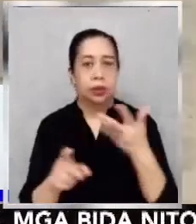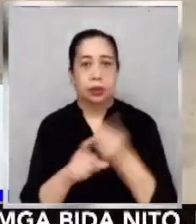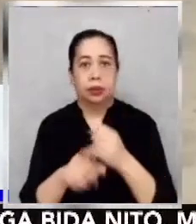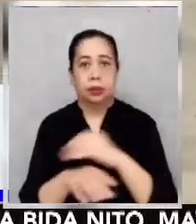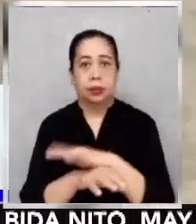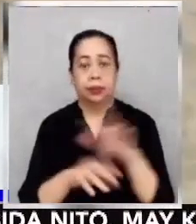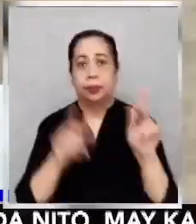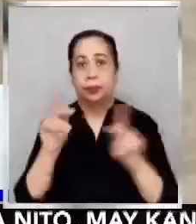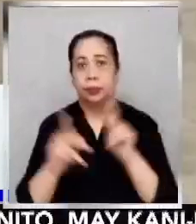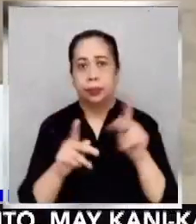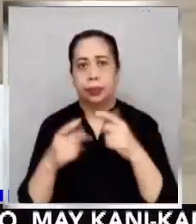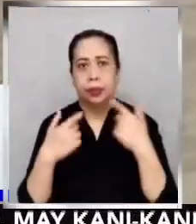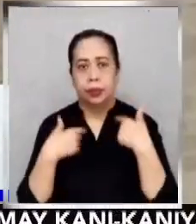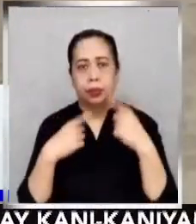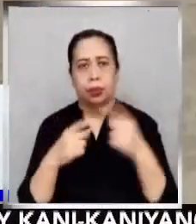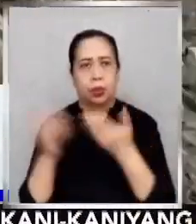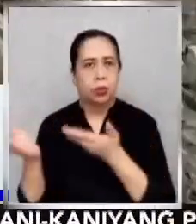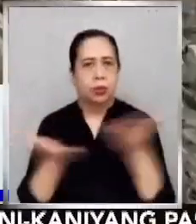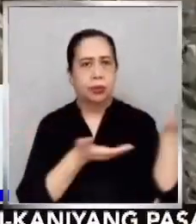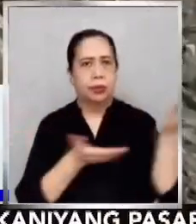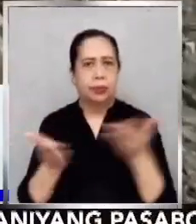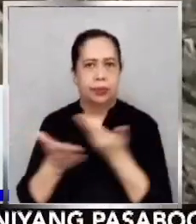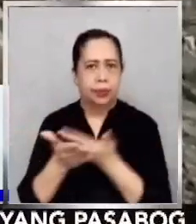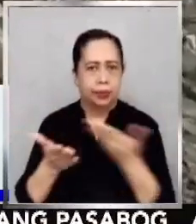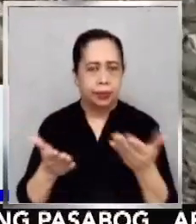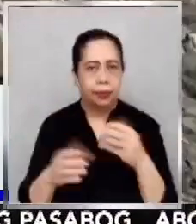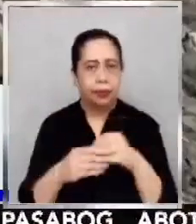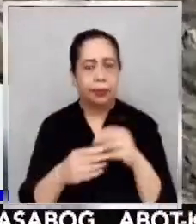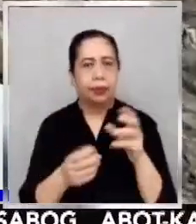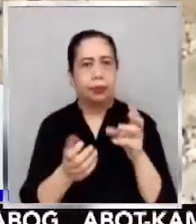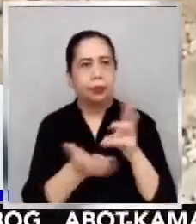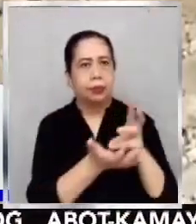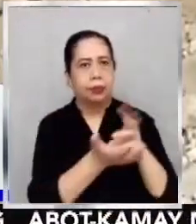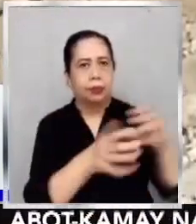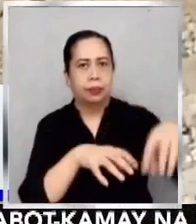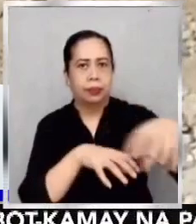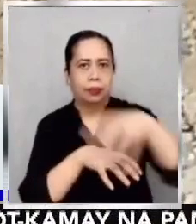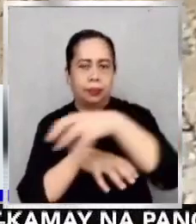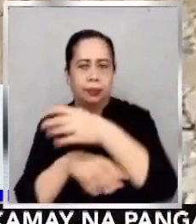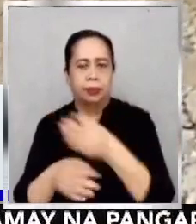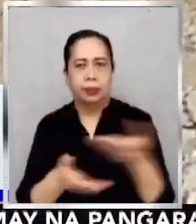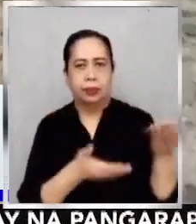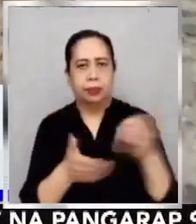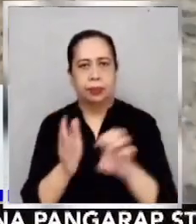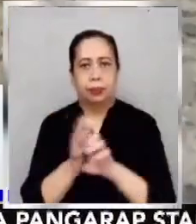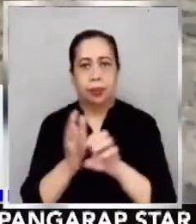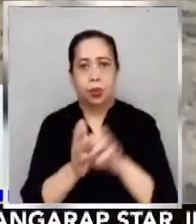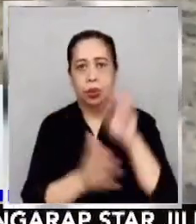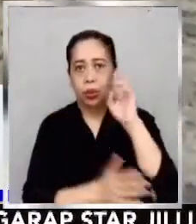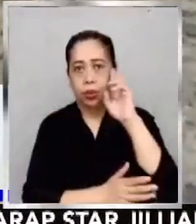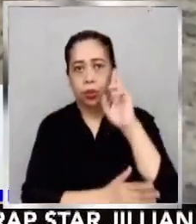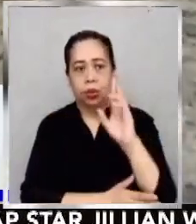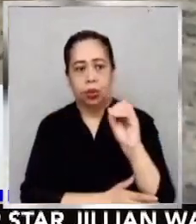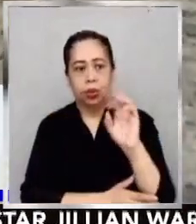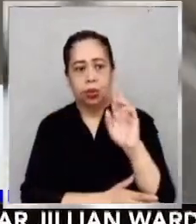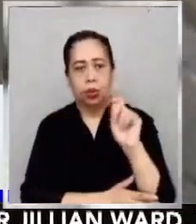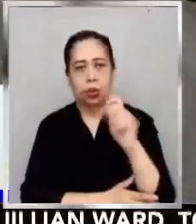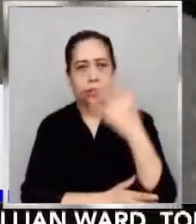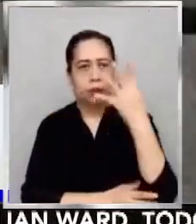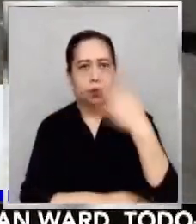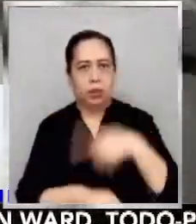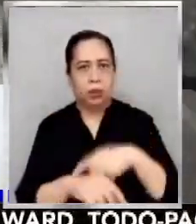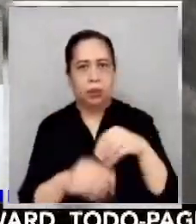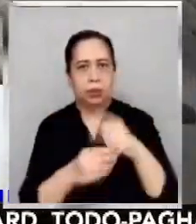may iniluluwas na kalakal sa bayan at sa mga kalapit na lugar. Gaya ni Roberto Manuel, na 4 beses sa isang linggo